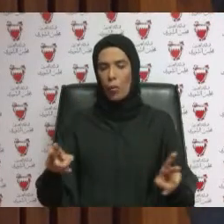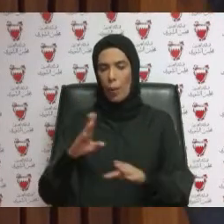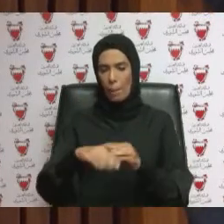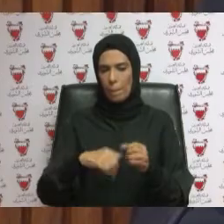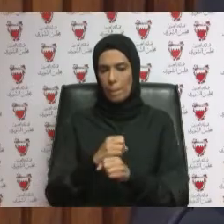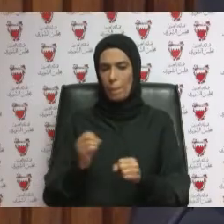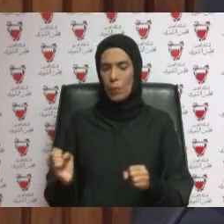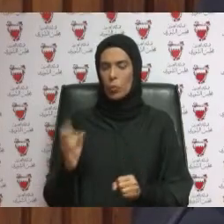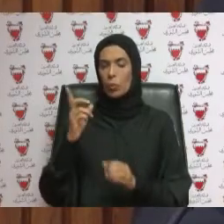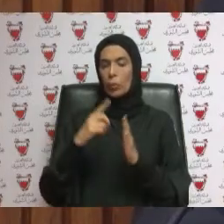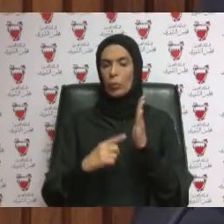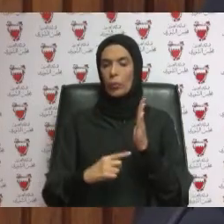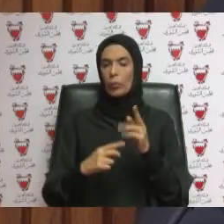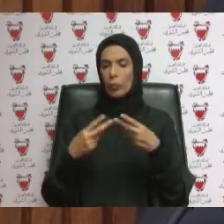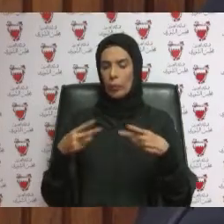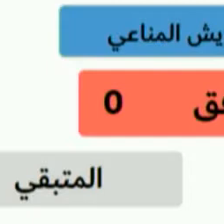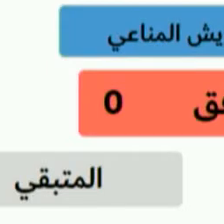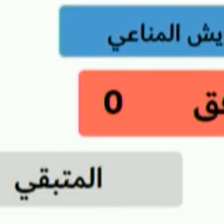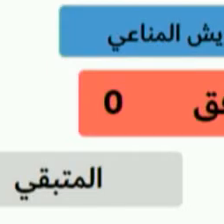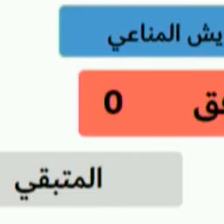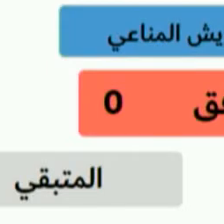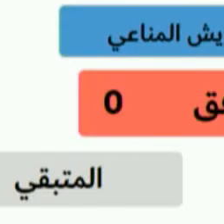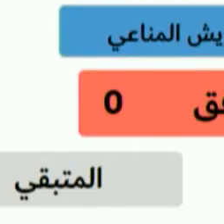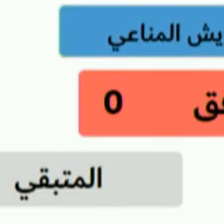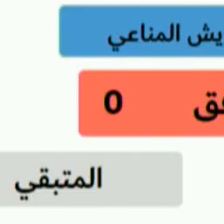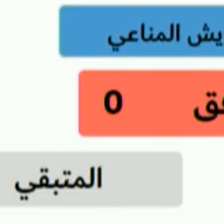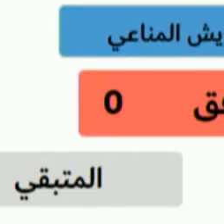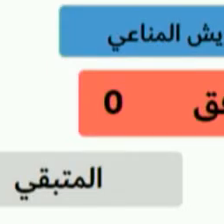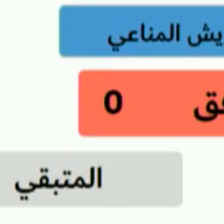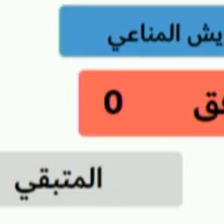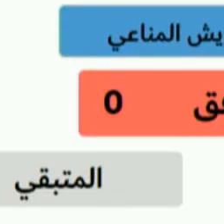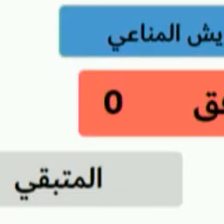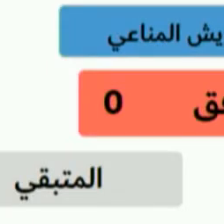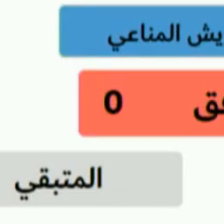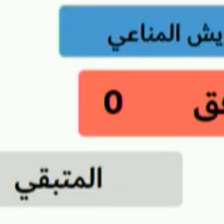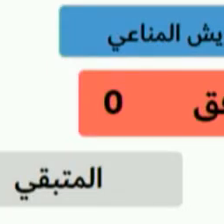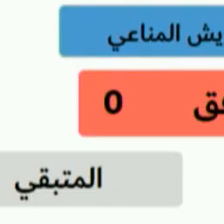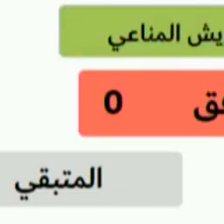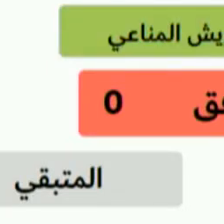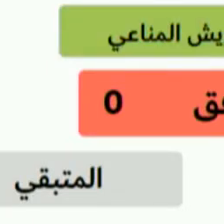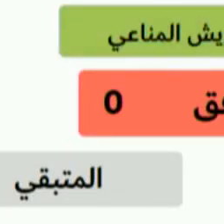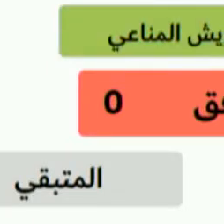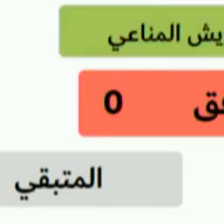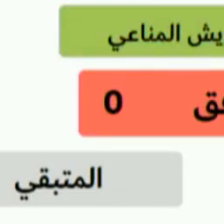القانون. الموافقون على توصية اللجنة مادة أربعة بند جيم